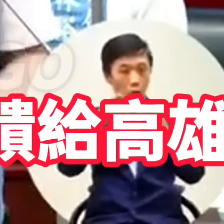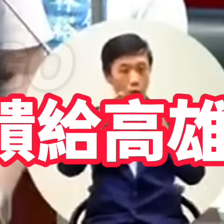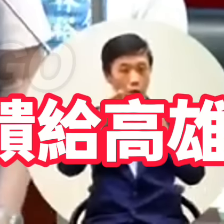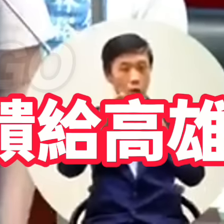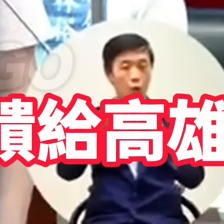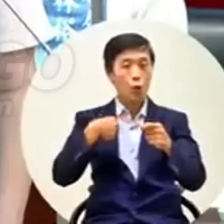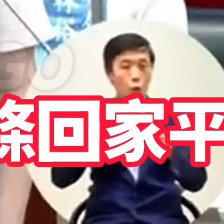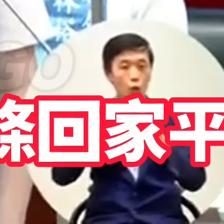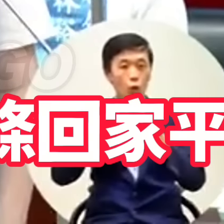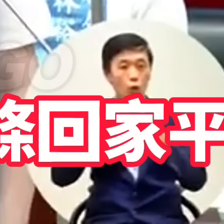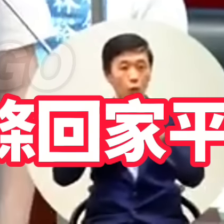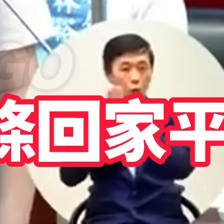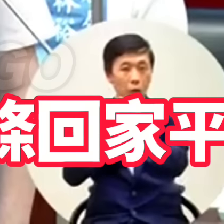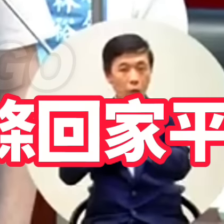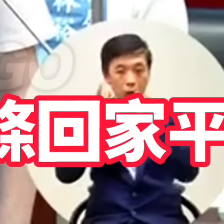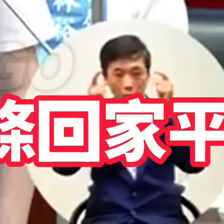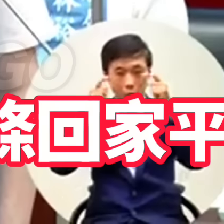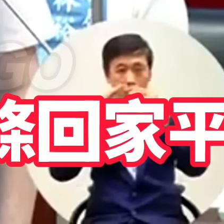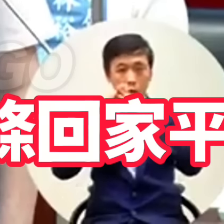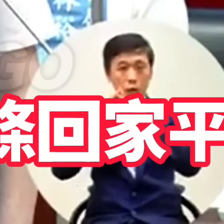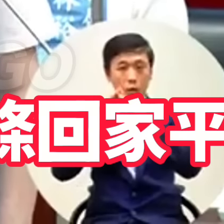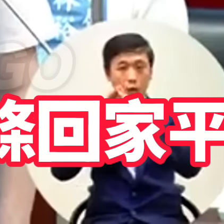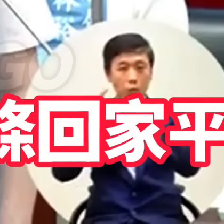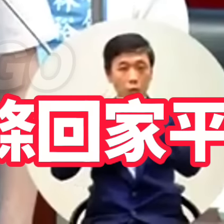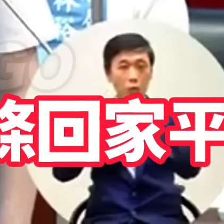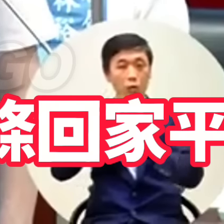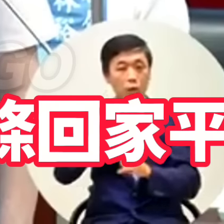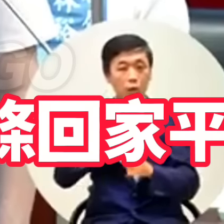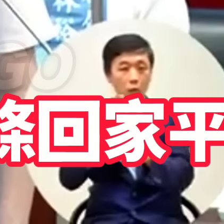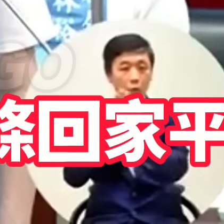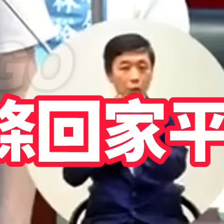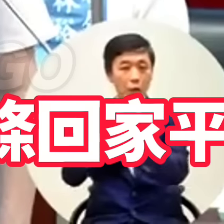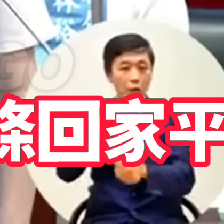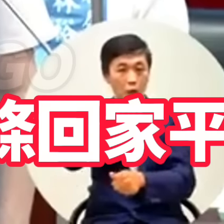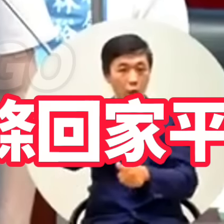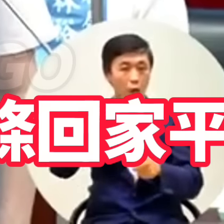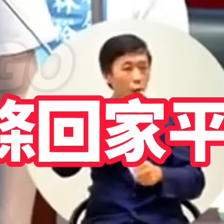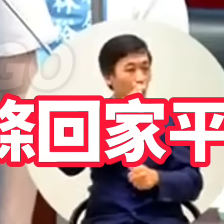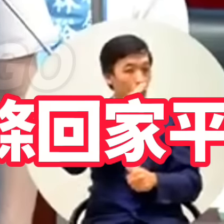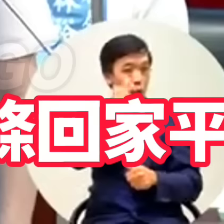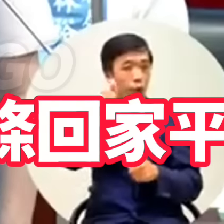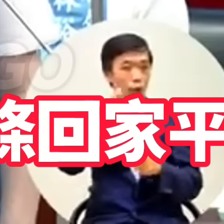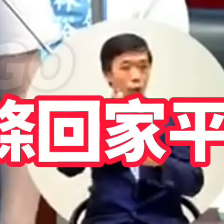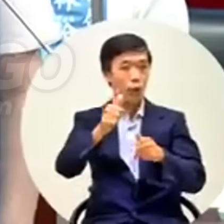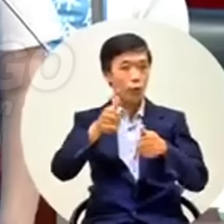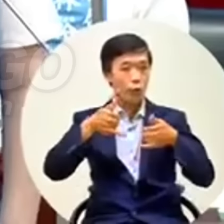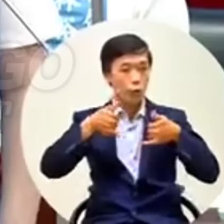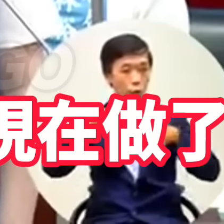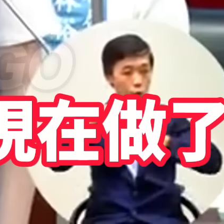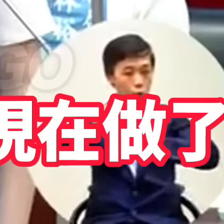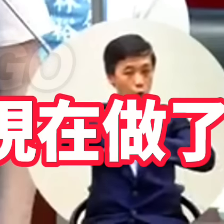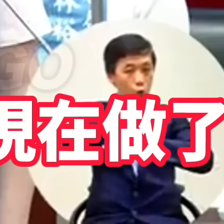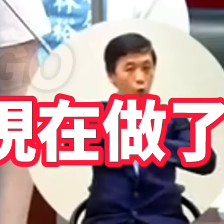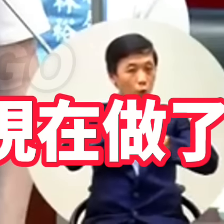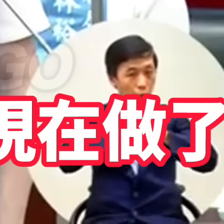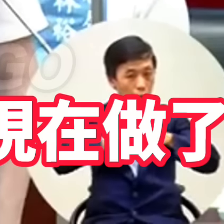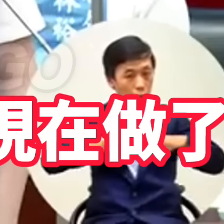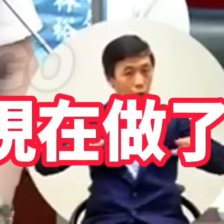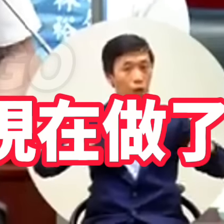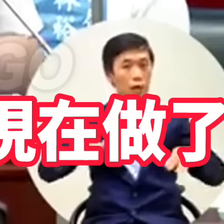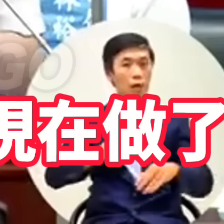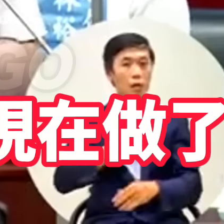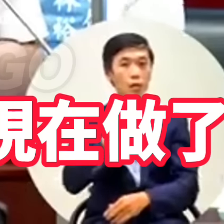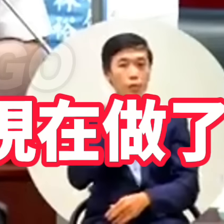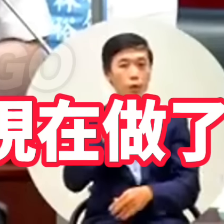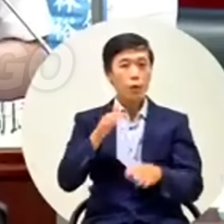雄市民的是让他有一条回家平坦安全的路。那当然现在